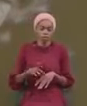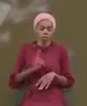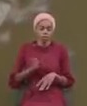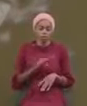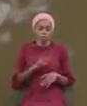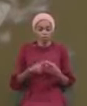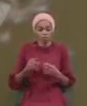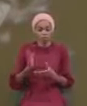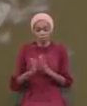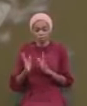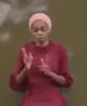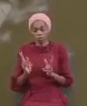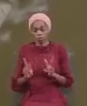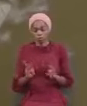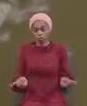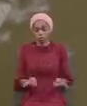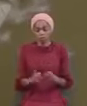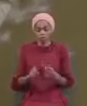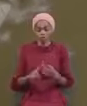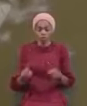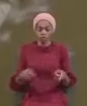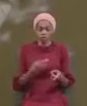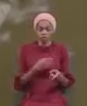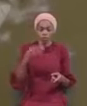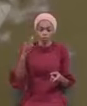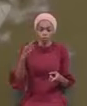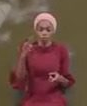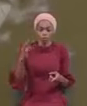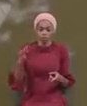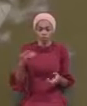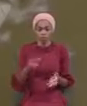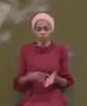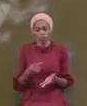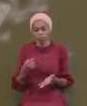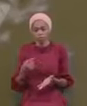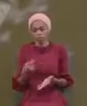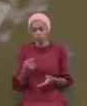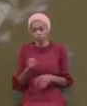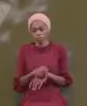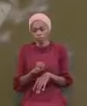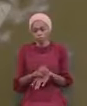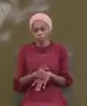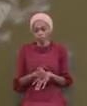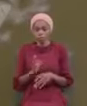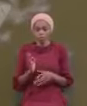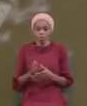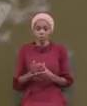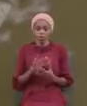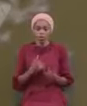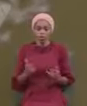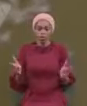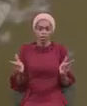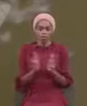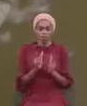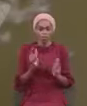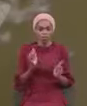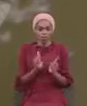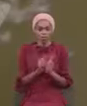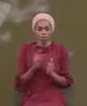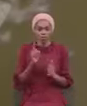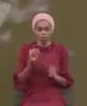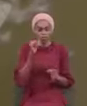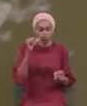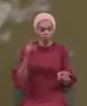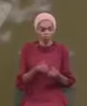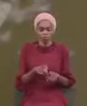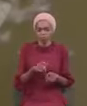Dieu nons rencontré cette une personnalité très très élevée très bénie